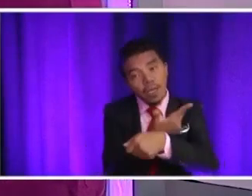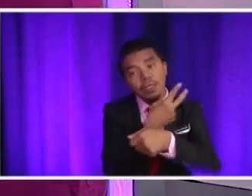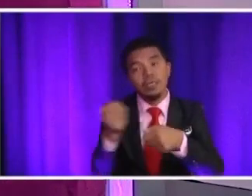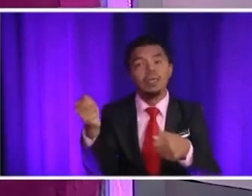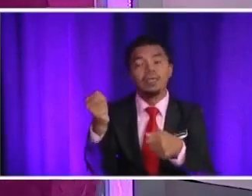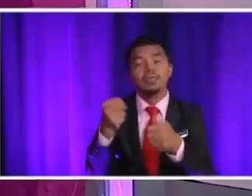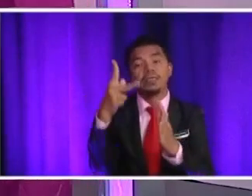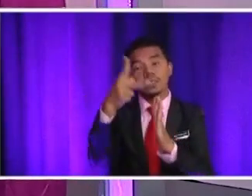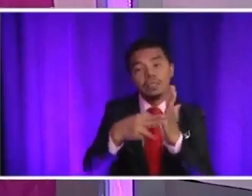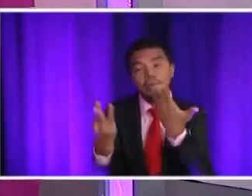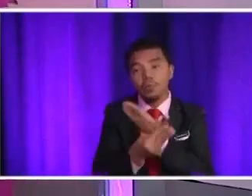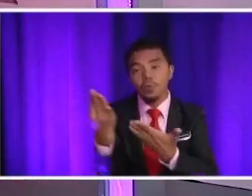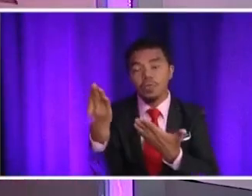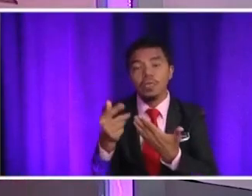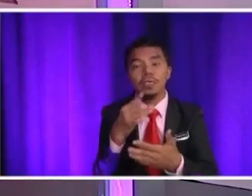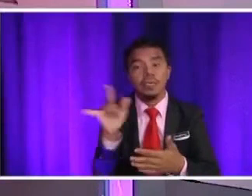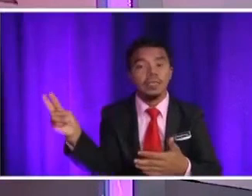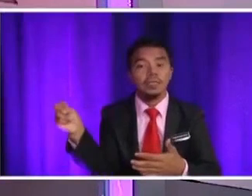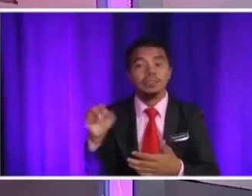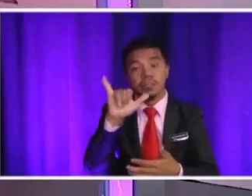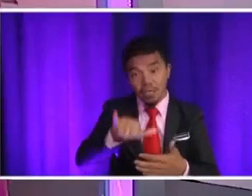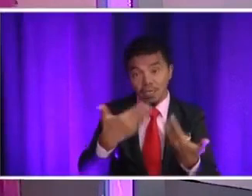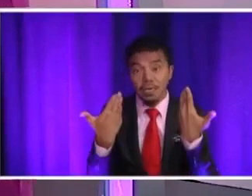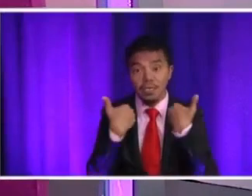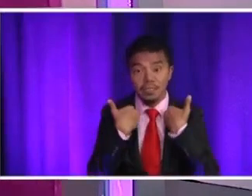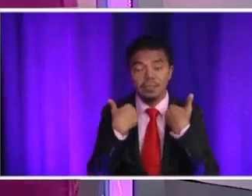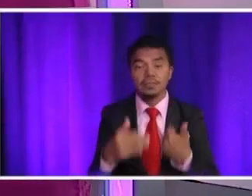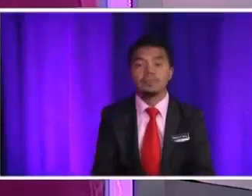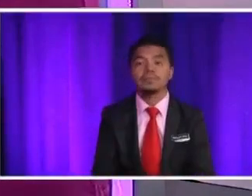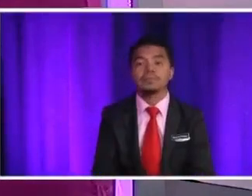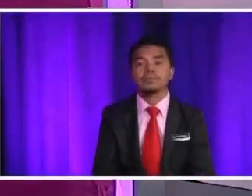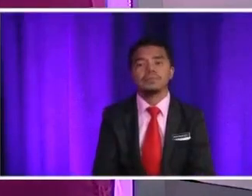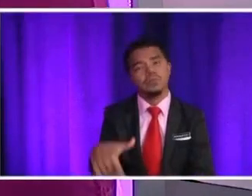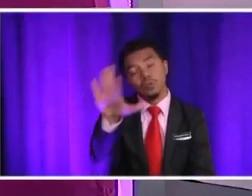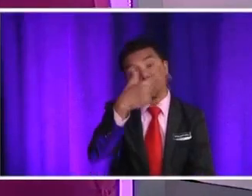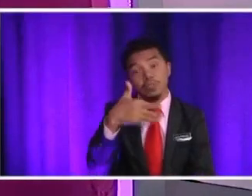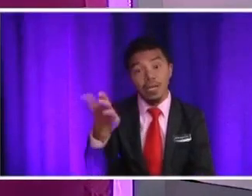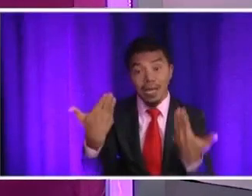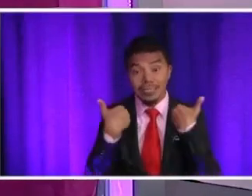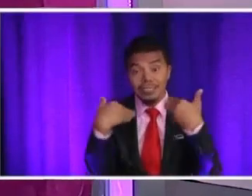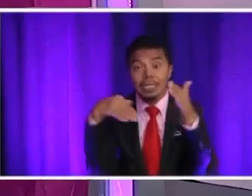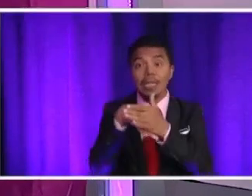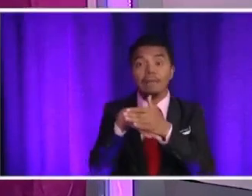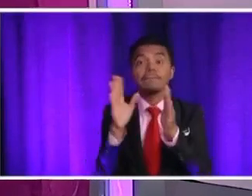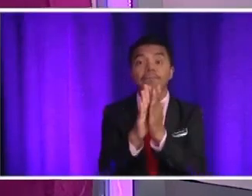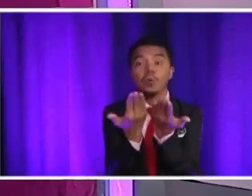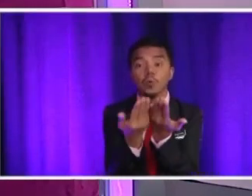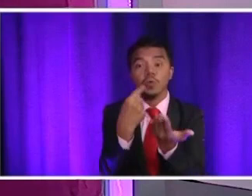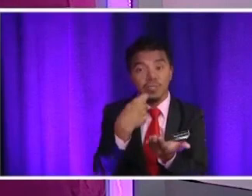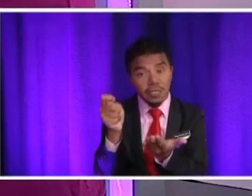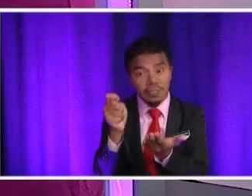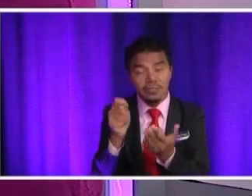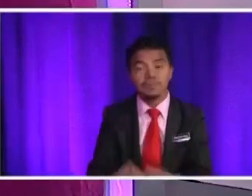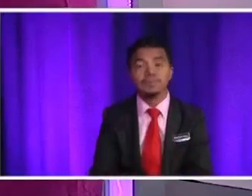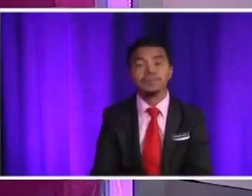infrastruktur dan ruang niaga. Ini yang saya senaraikan ini memang telah ada dalam buku teks masing-masing lah. Jadi kita kena tahu juga